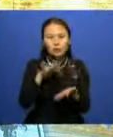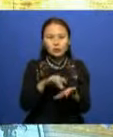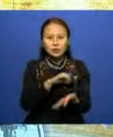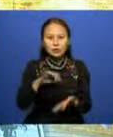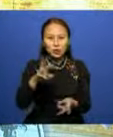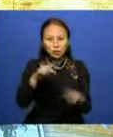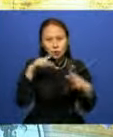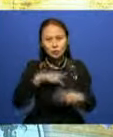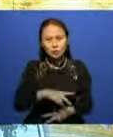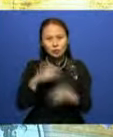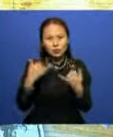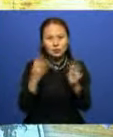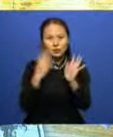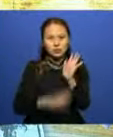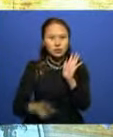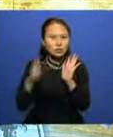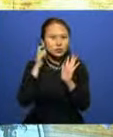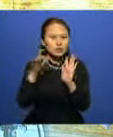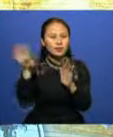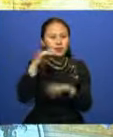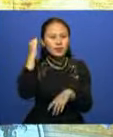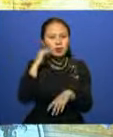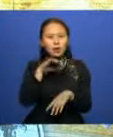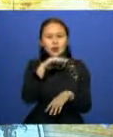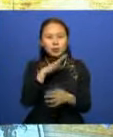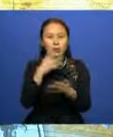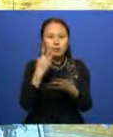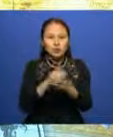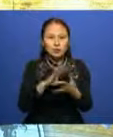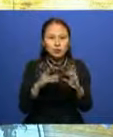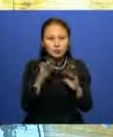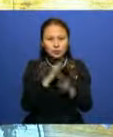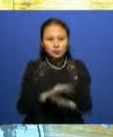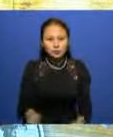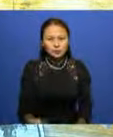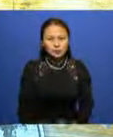етті. Бүгінде жастары 90-ға таяған қарияларымыздың бір ғана арманы елдің тыныштығы.